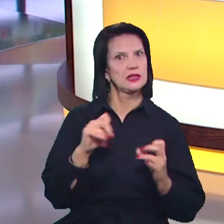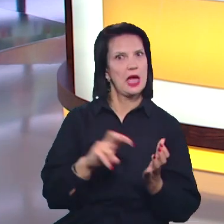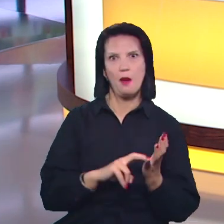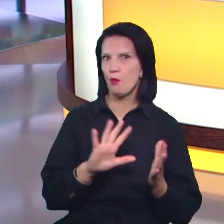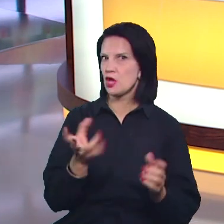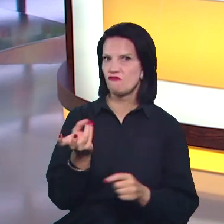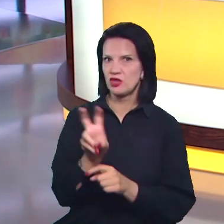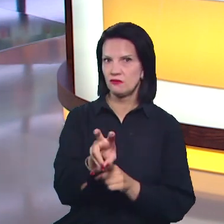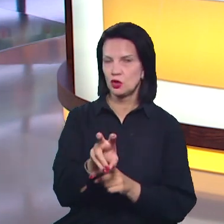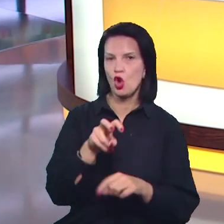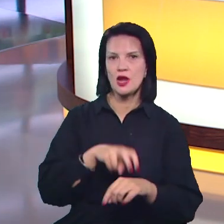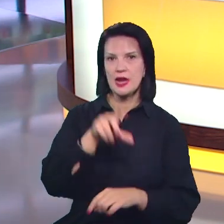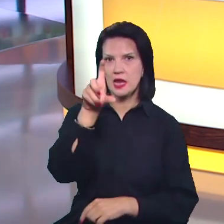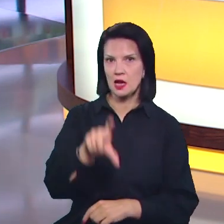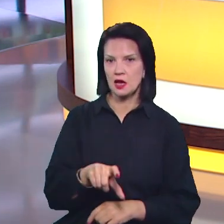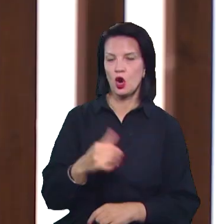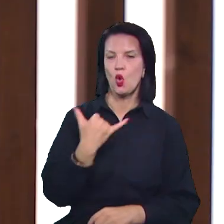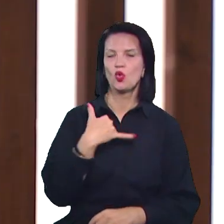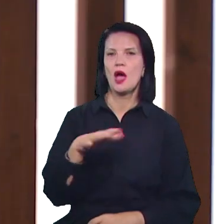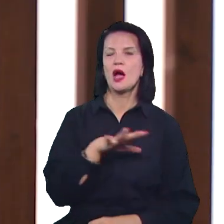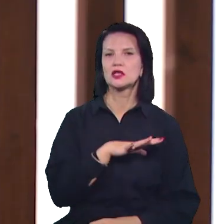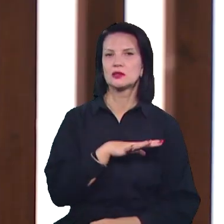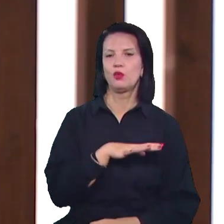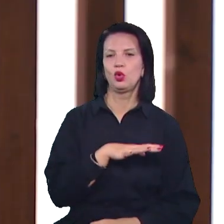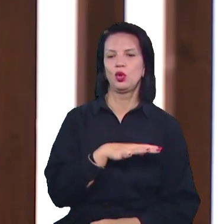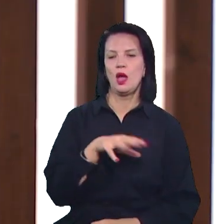відвідувати лікаря. На студії був Денис Помінчук, мамолог та онкохірург.